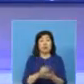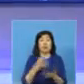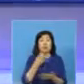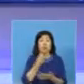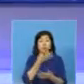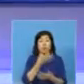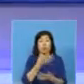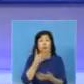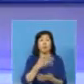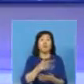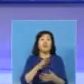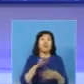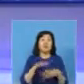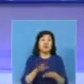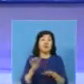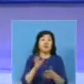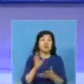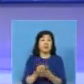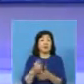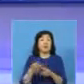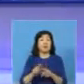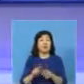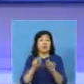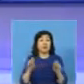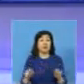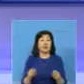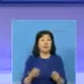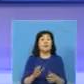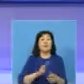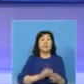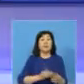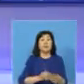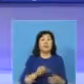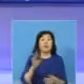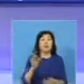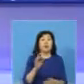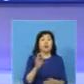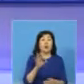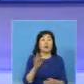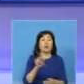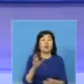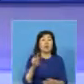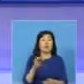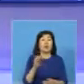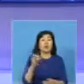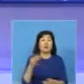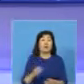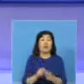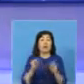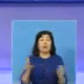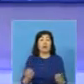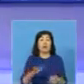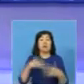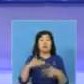получать за это деньги. Яркий пример такого прибыльного хобби – бизнес Разии Галеевой. Открывая швейную мастерскую